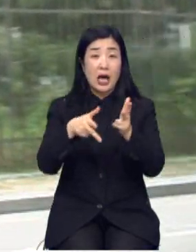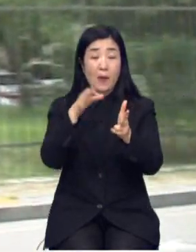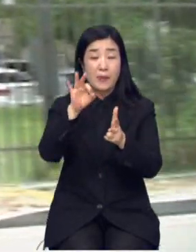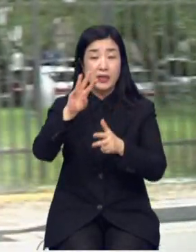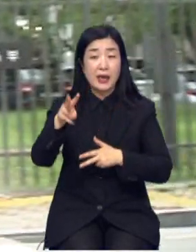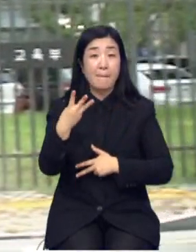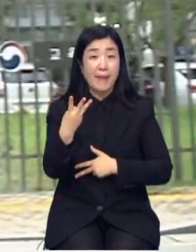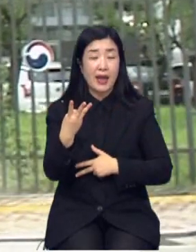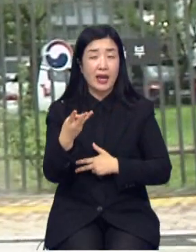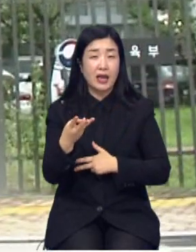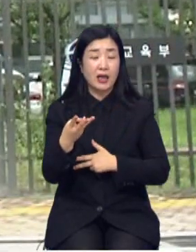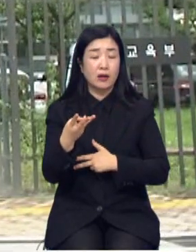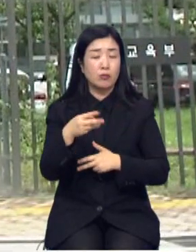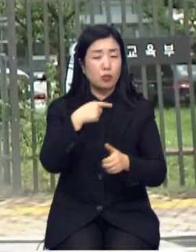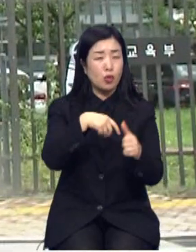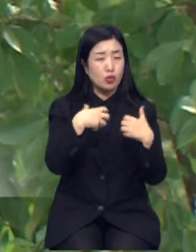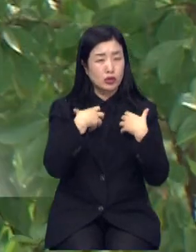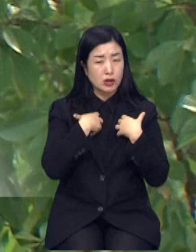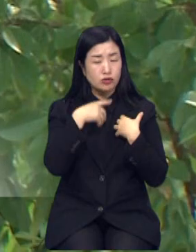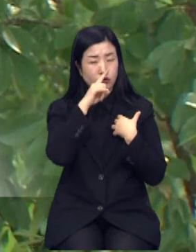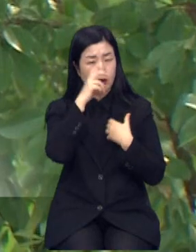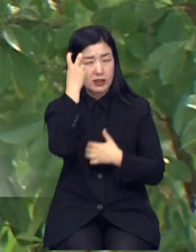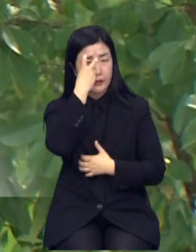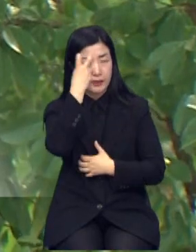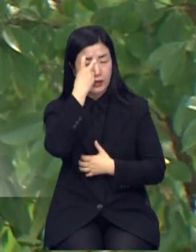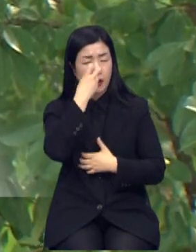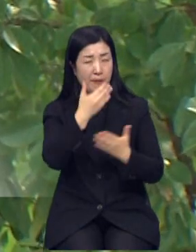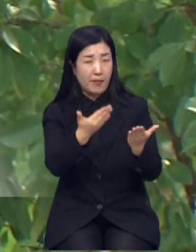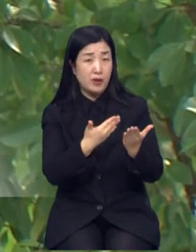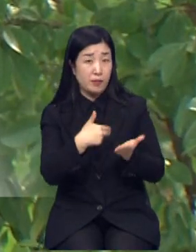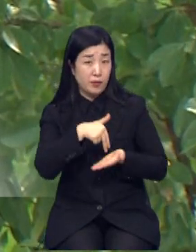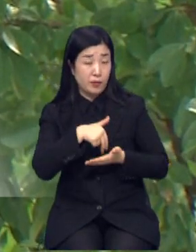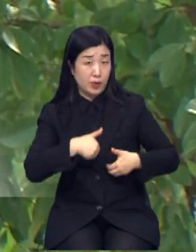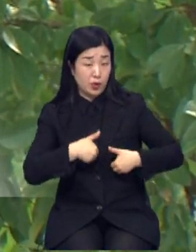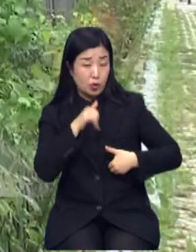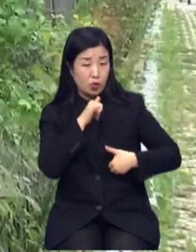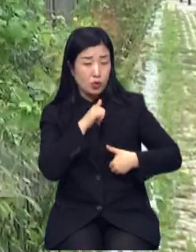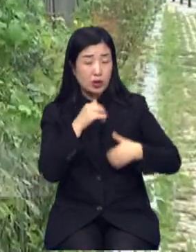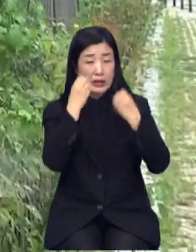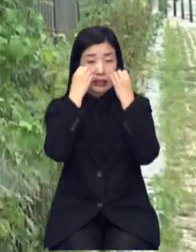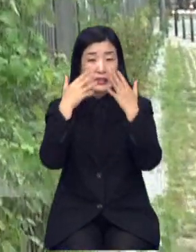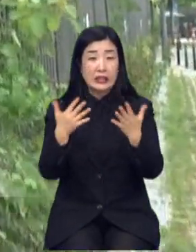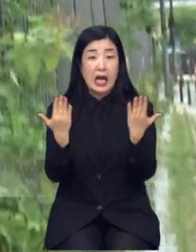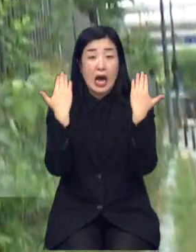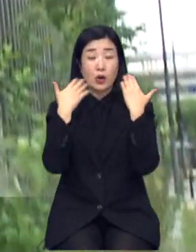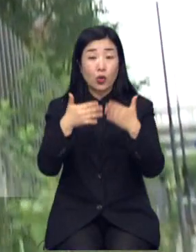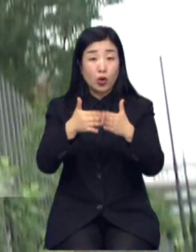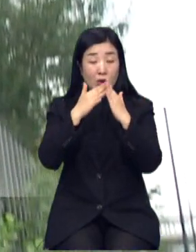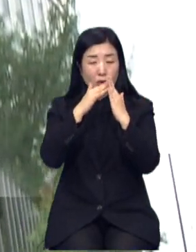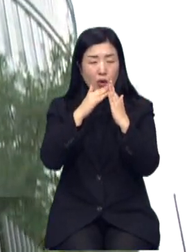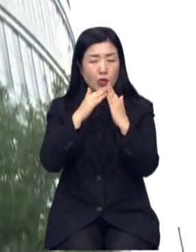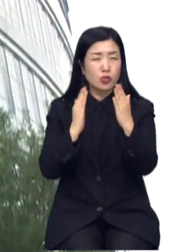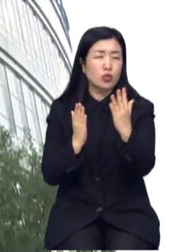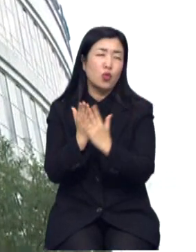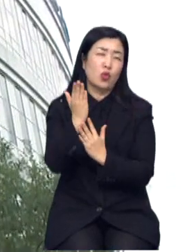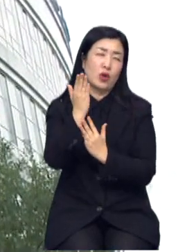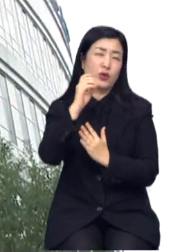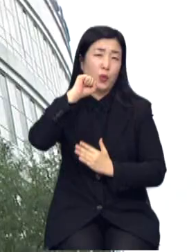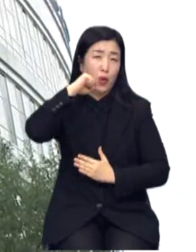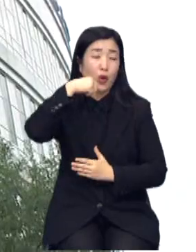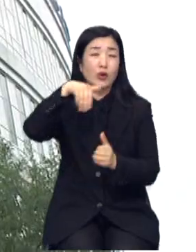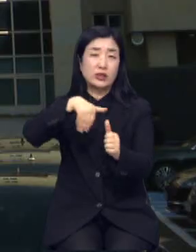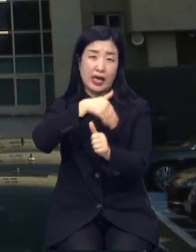원 이상은 교육부 중앙투자 심사를 받아야 하는데 신설학교 억제 방침 때문에 통과가 쉽지 않은